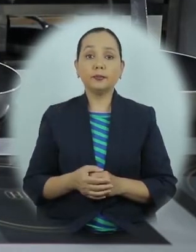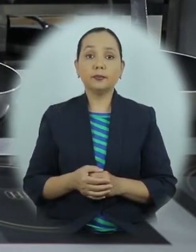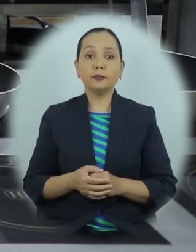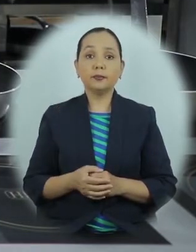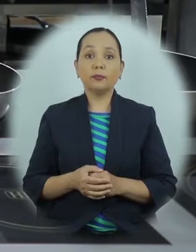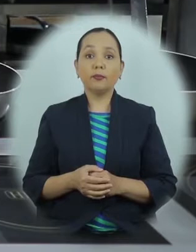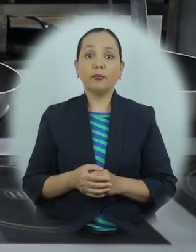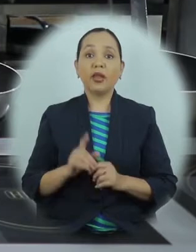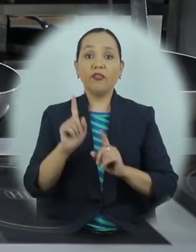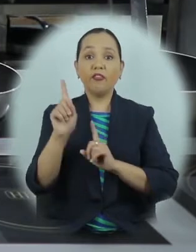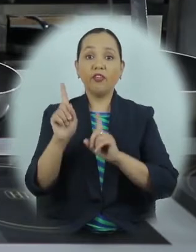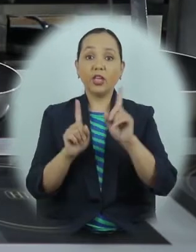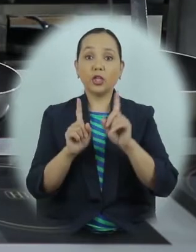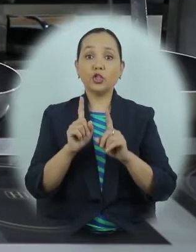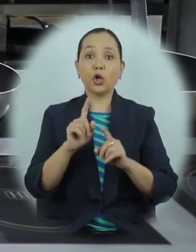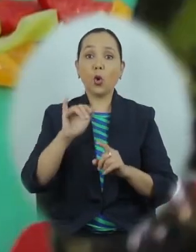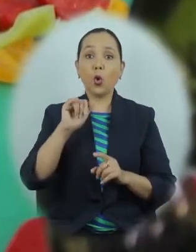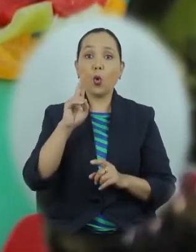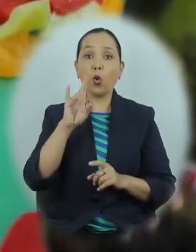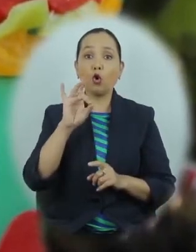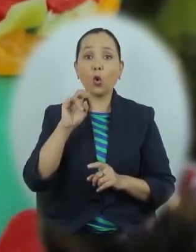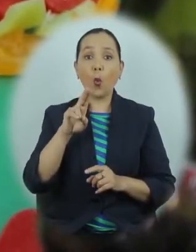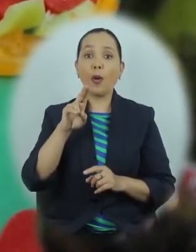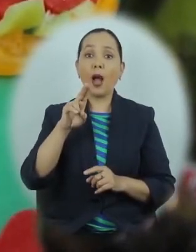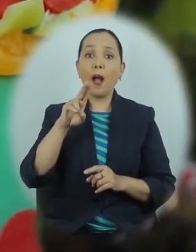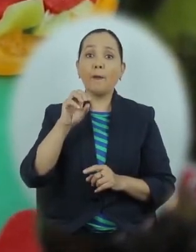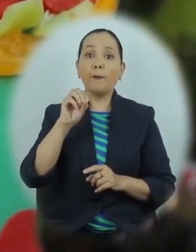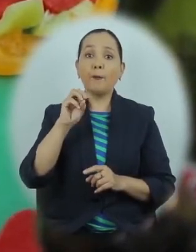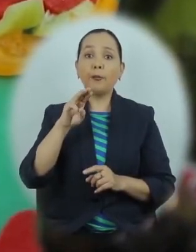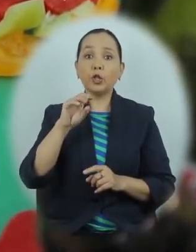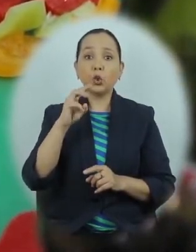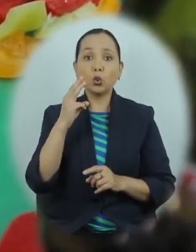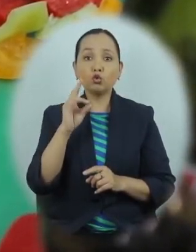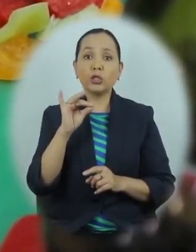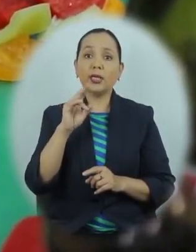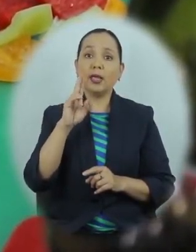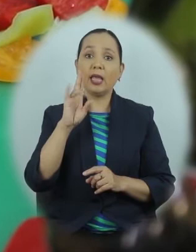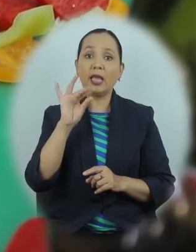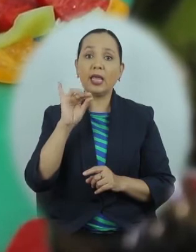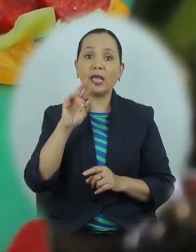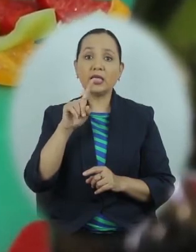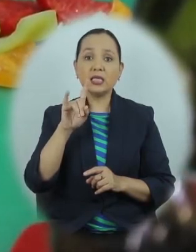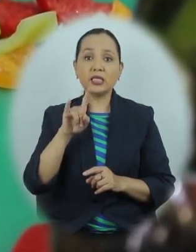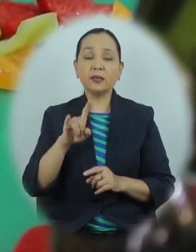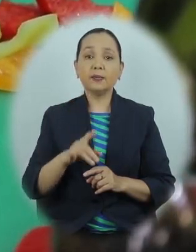веточек укропа и петрушки и кинзы и